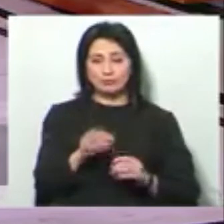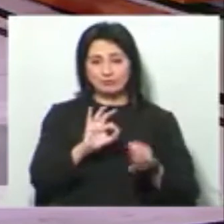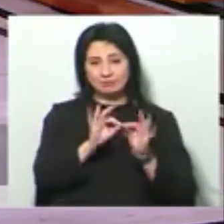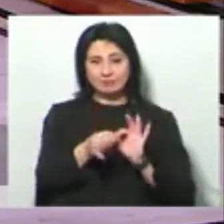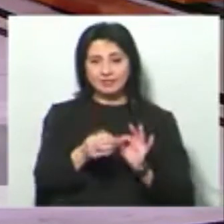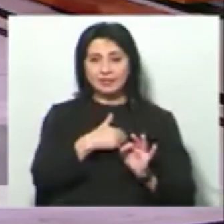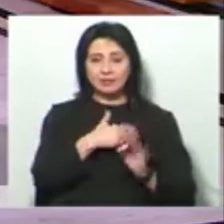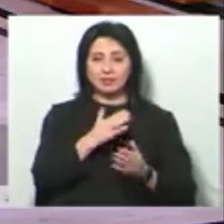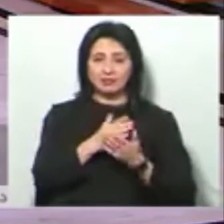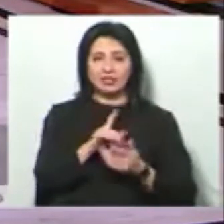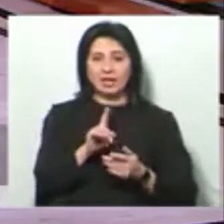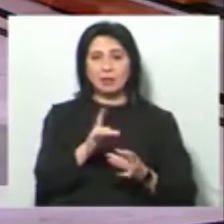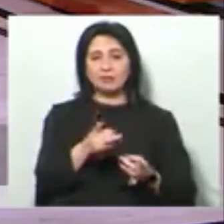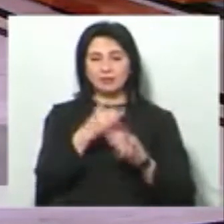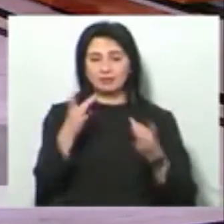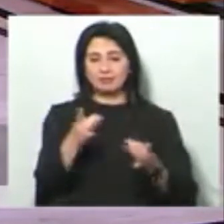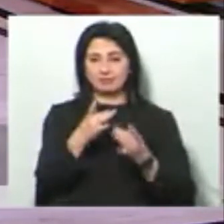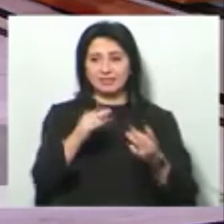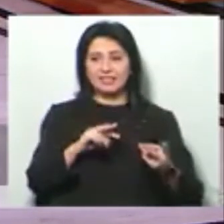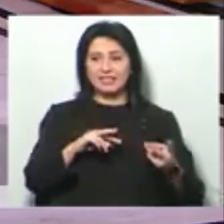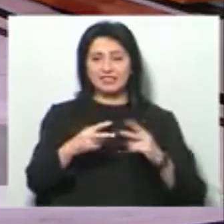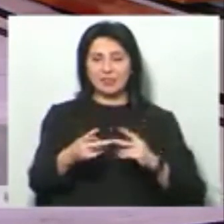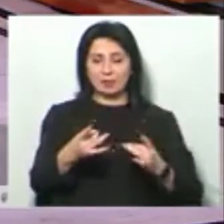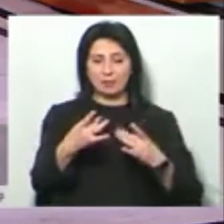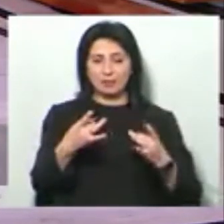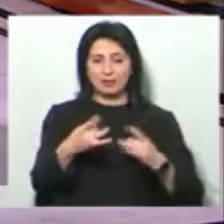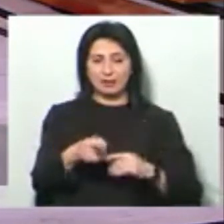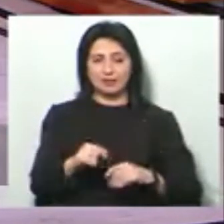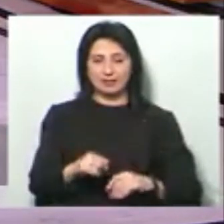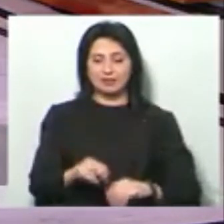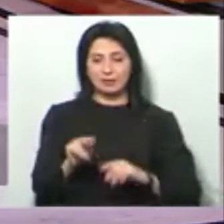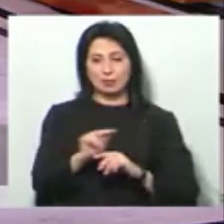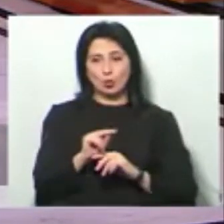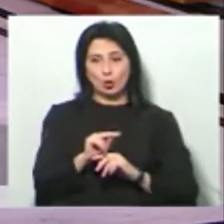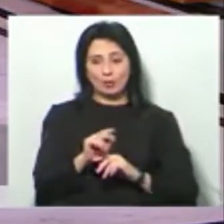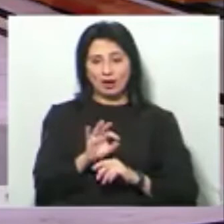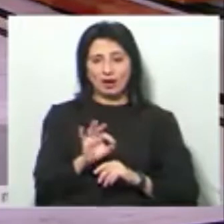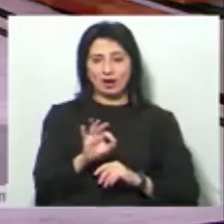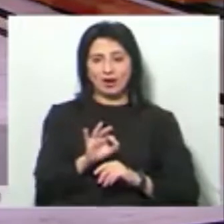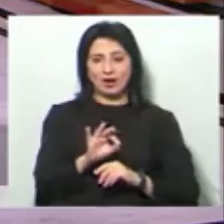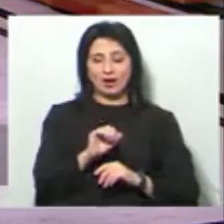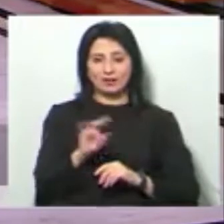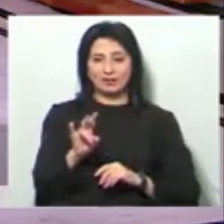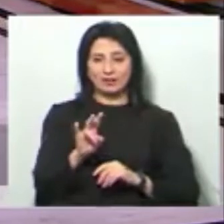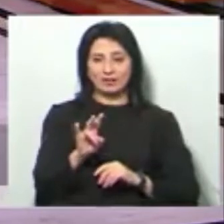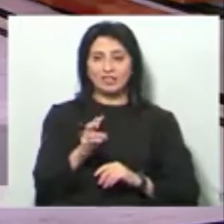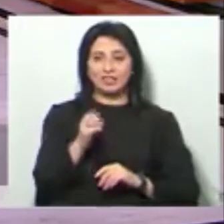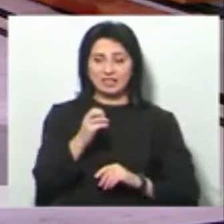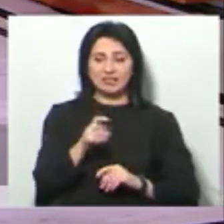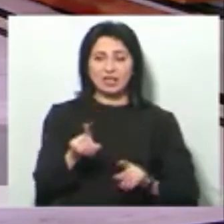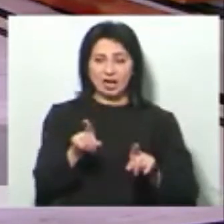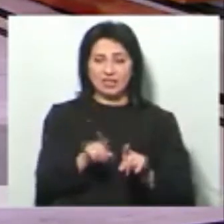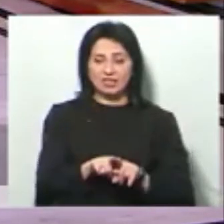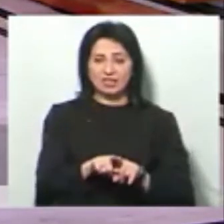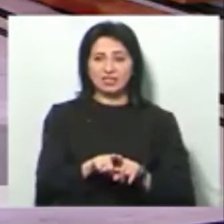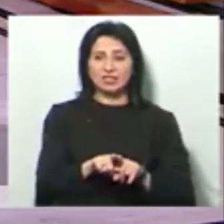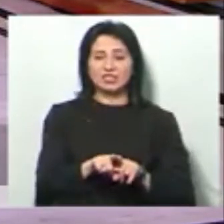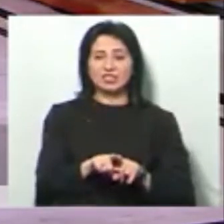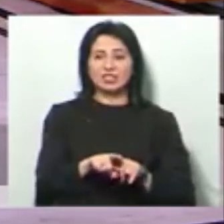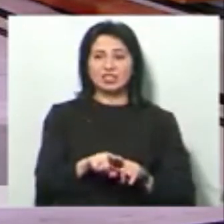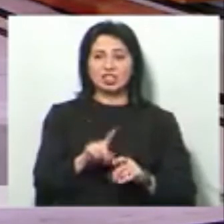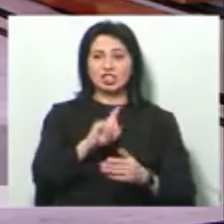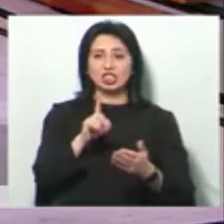imedi maxro, cinep raime, suleba, mitratan, curna, bazean, Anda kide aset